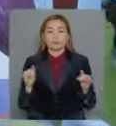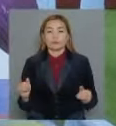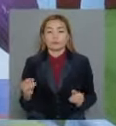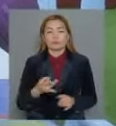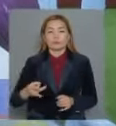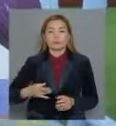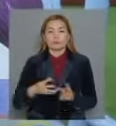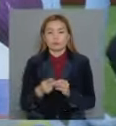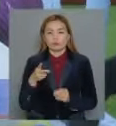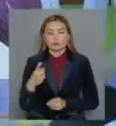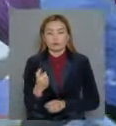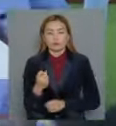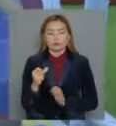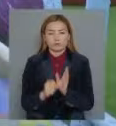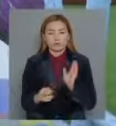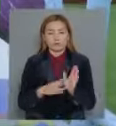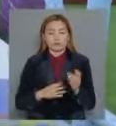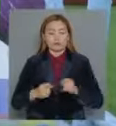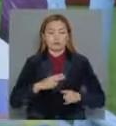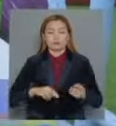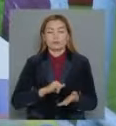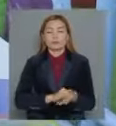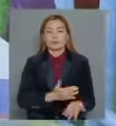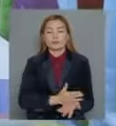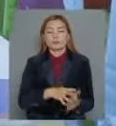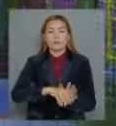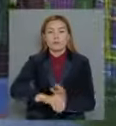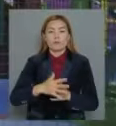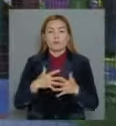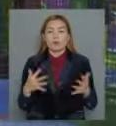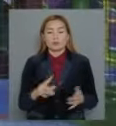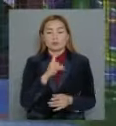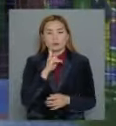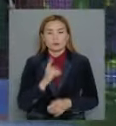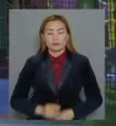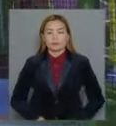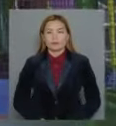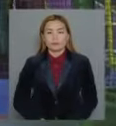аудан бойынша 2169 кәсіпкер тіркелсе, оның басым бөлігі жастар.